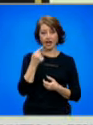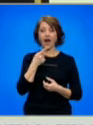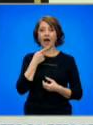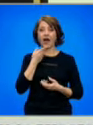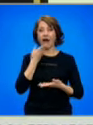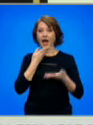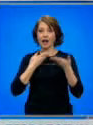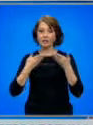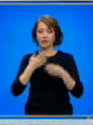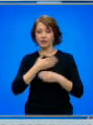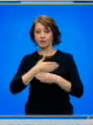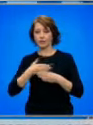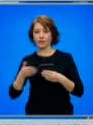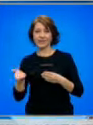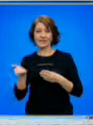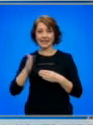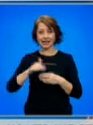дни.